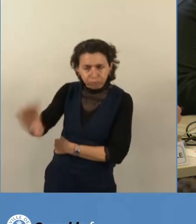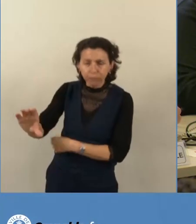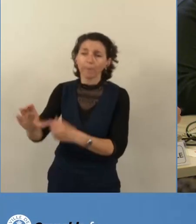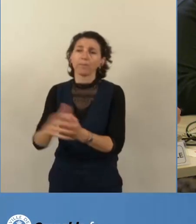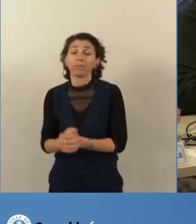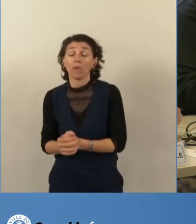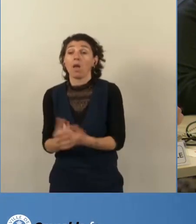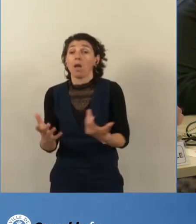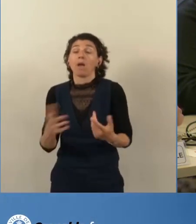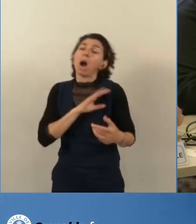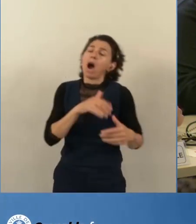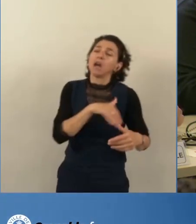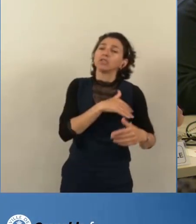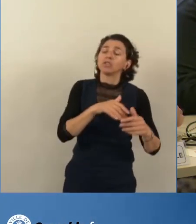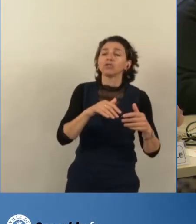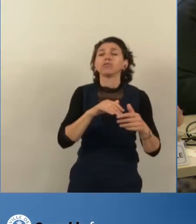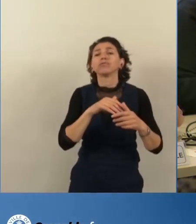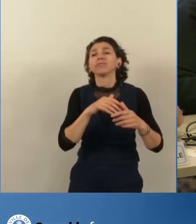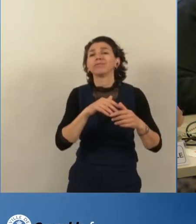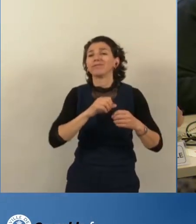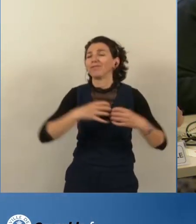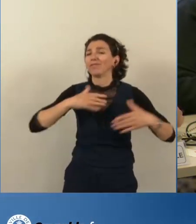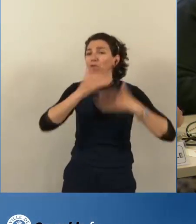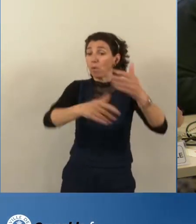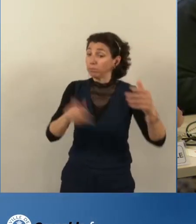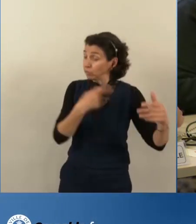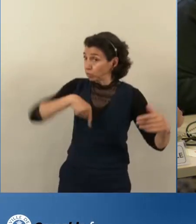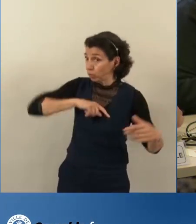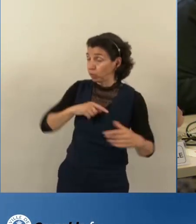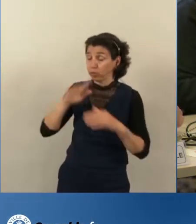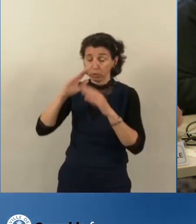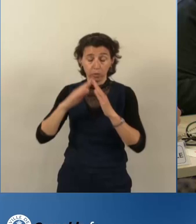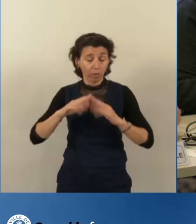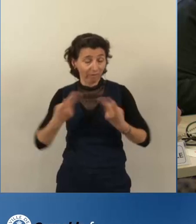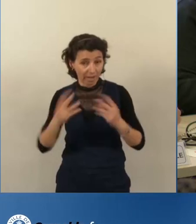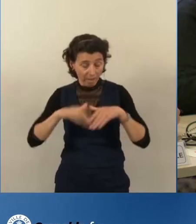que nous nous soyons rendus ensuite à Bethléem pour voir l'avancée du programme